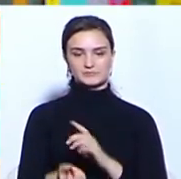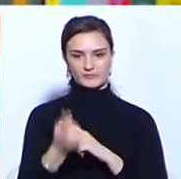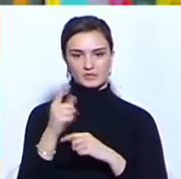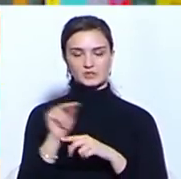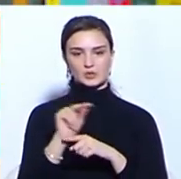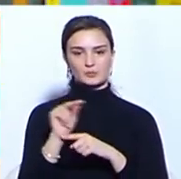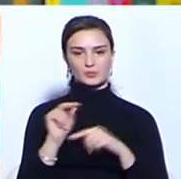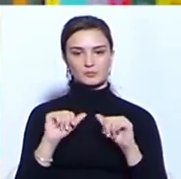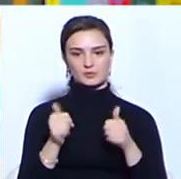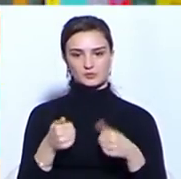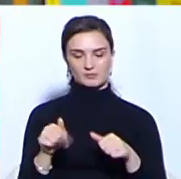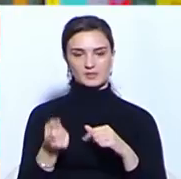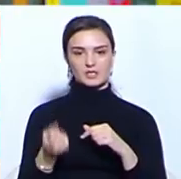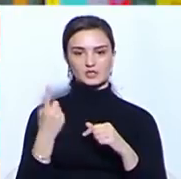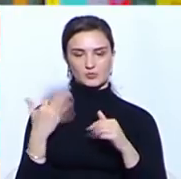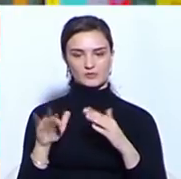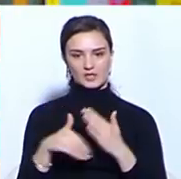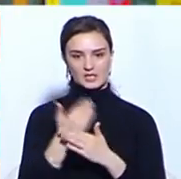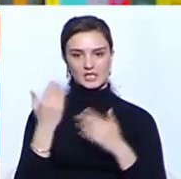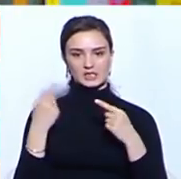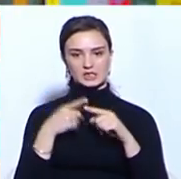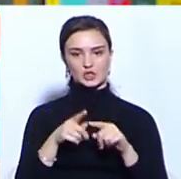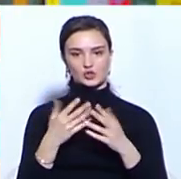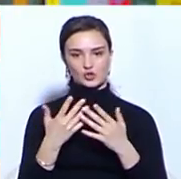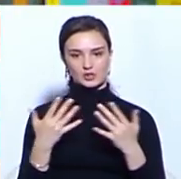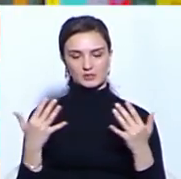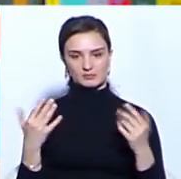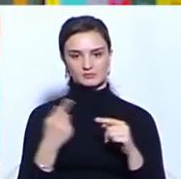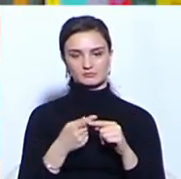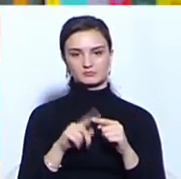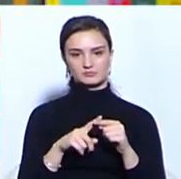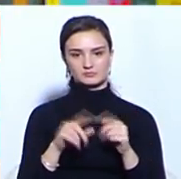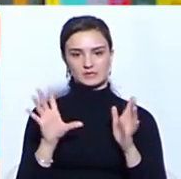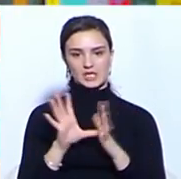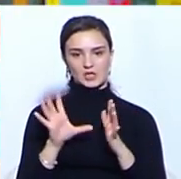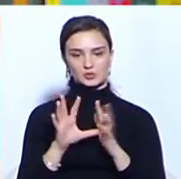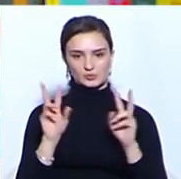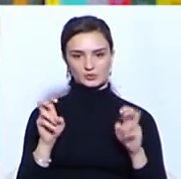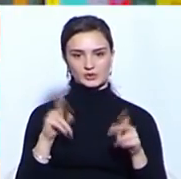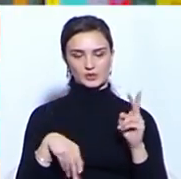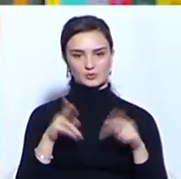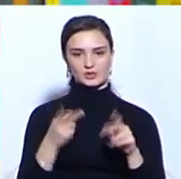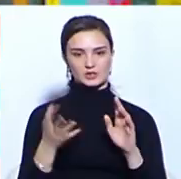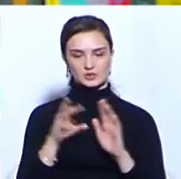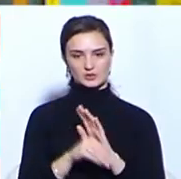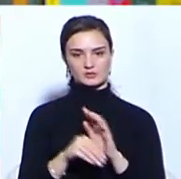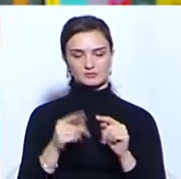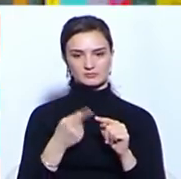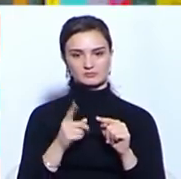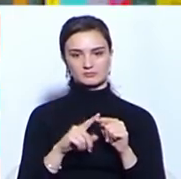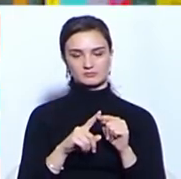თერაპიული მეთოდები, გაჩნდა უკვე ახალი ტექნოლოგიები, კერძოდ ელექტრონიკა ქირურგიაში,